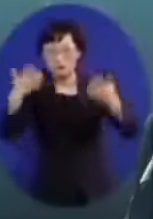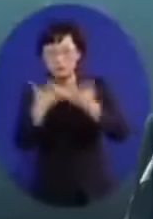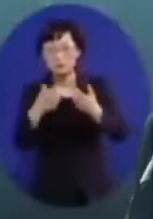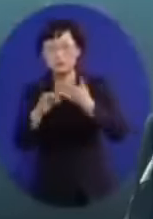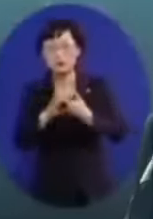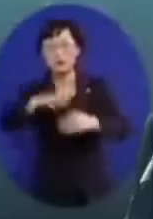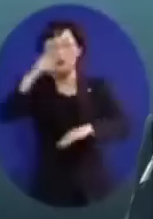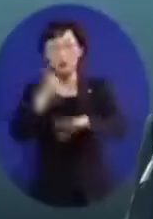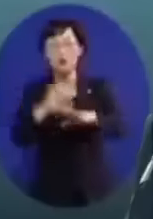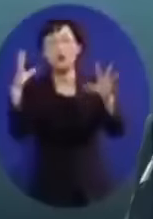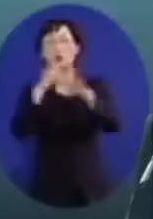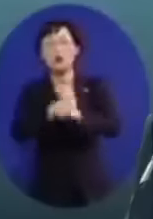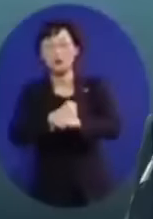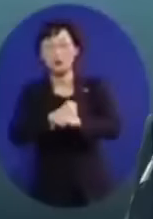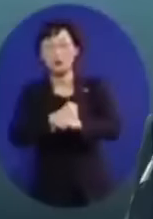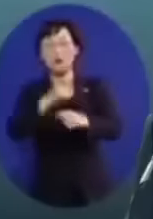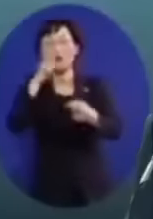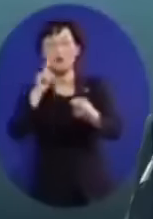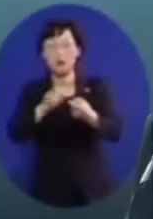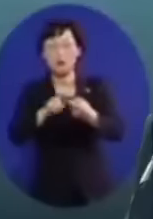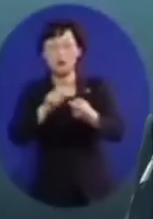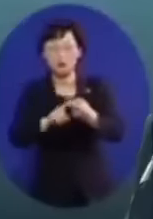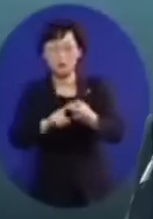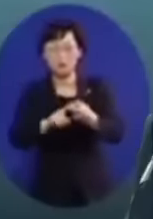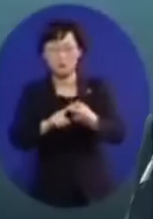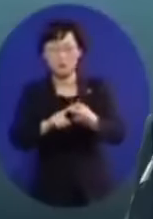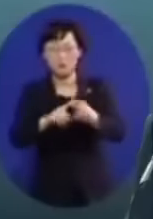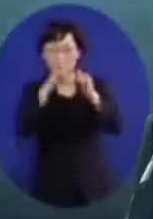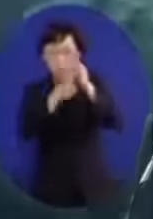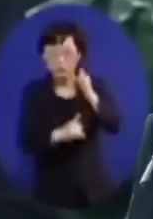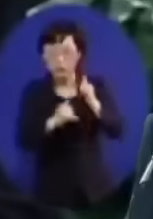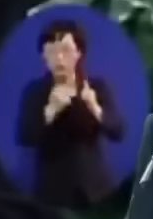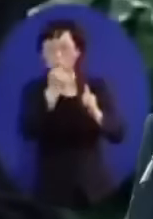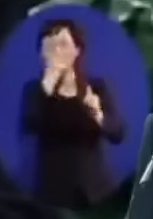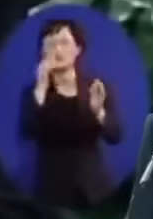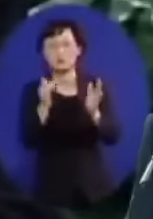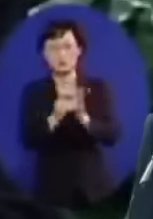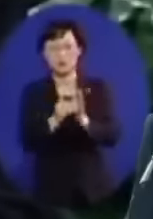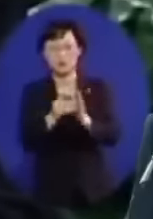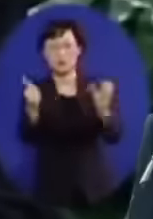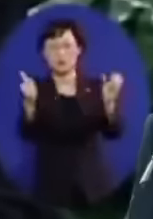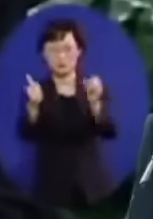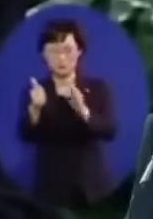결국 멸망한다는 사실이 내가 역사의 교훈에서 배웠습니다.